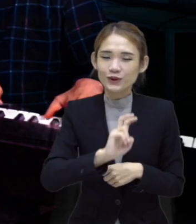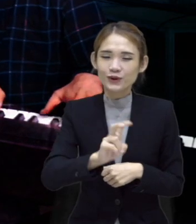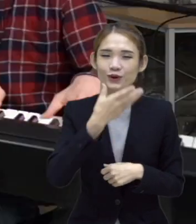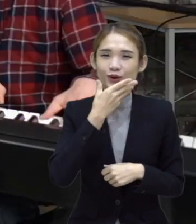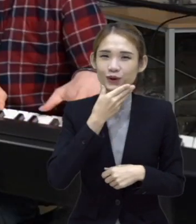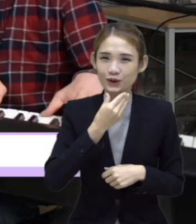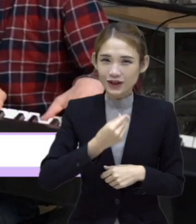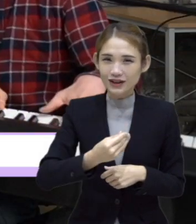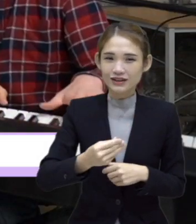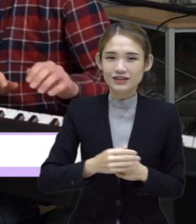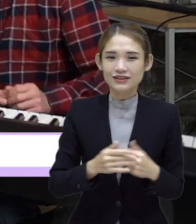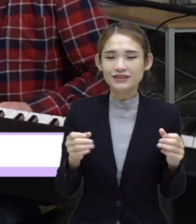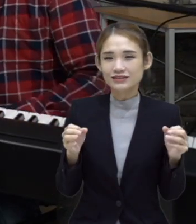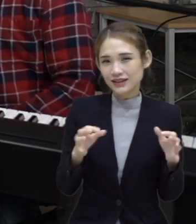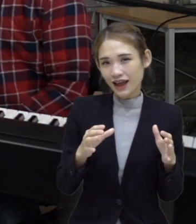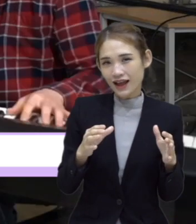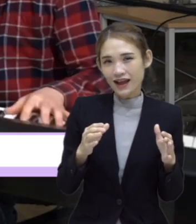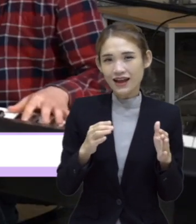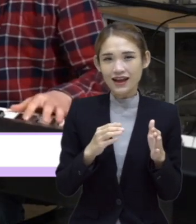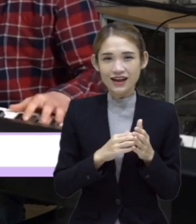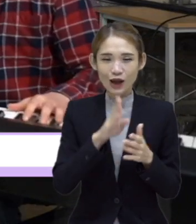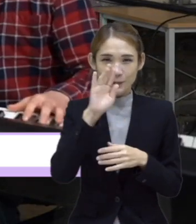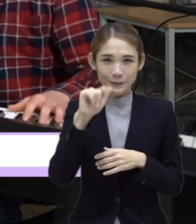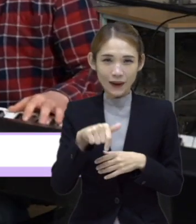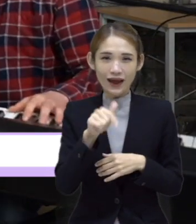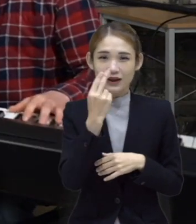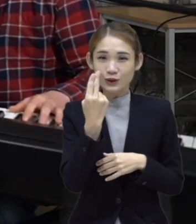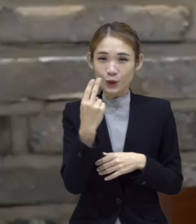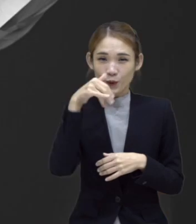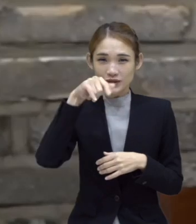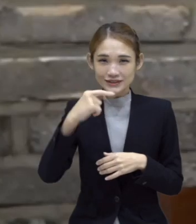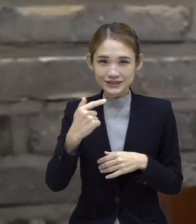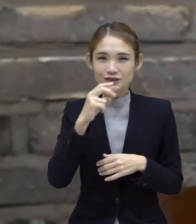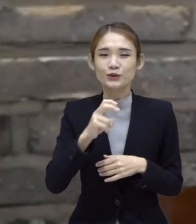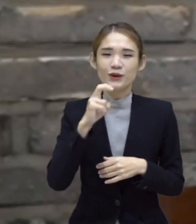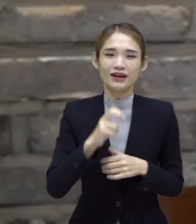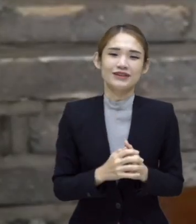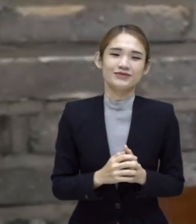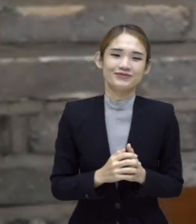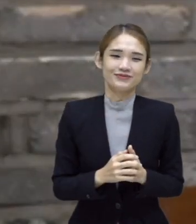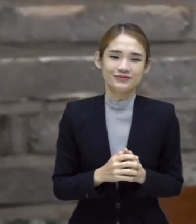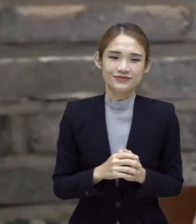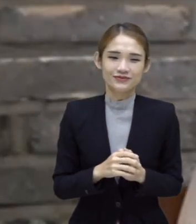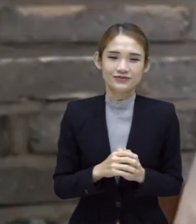행복하길 이렇게 짧게 하고 오. 박효신 씨 한번 제가 얹어볼게요. 오케이 오케이.